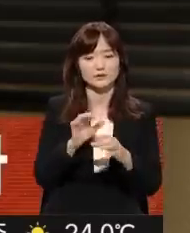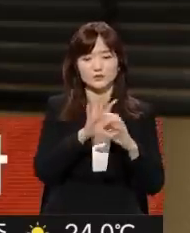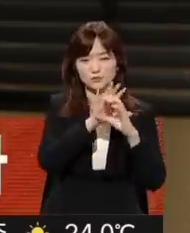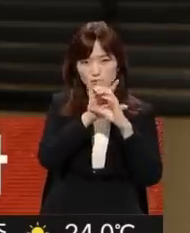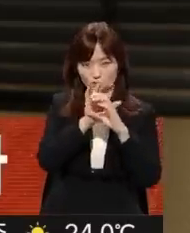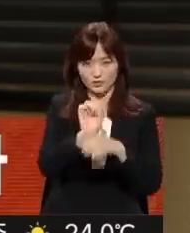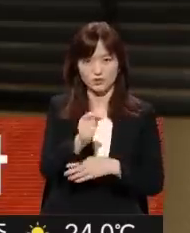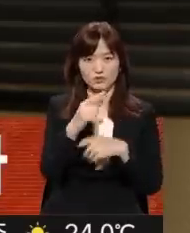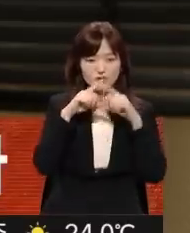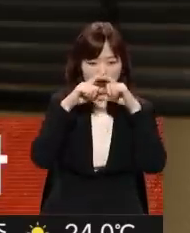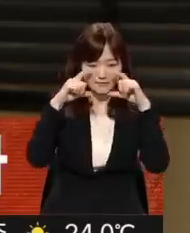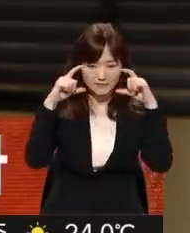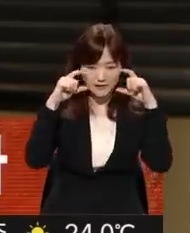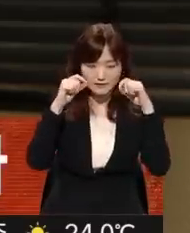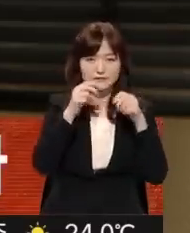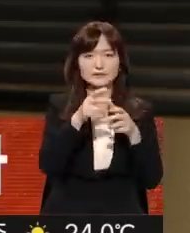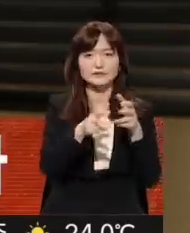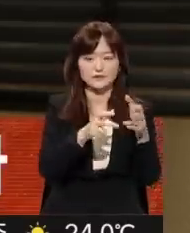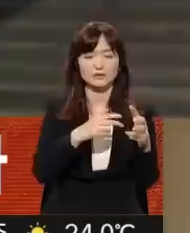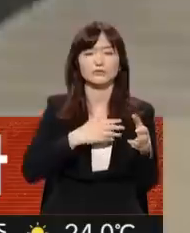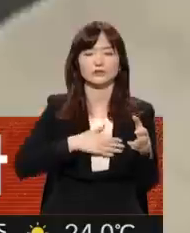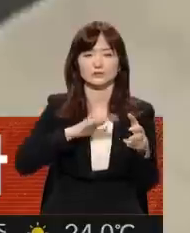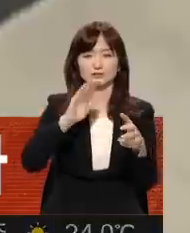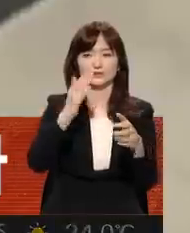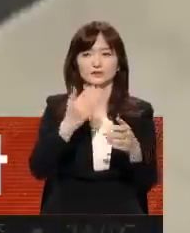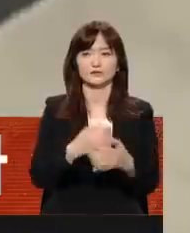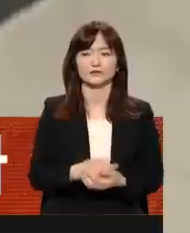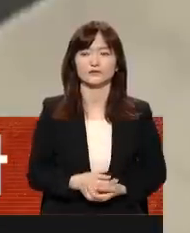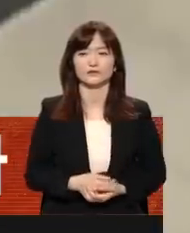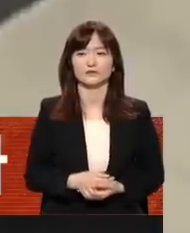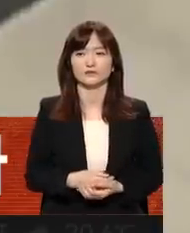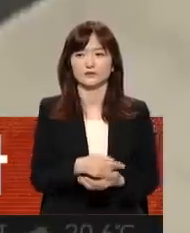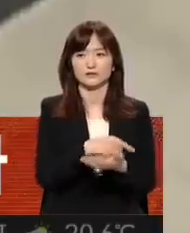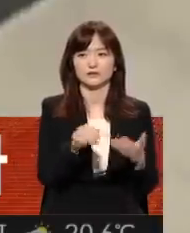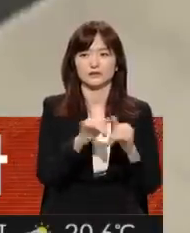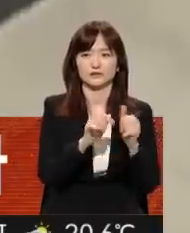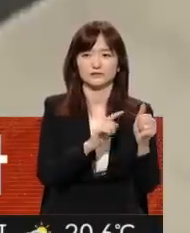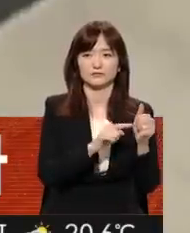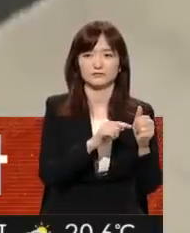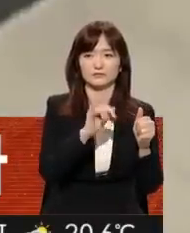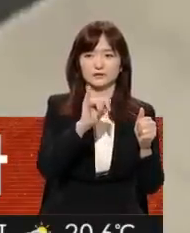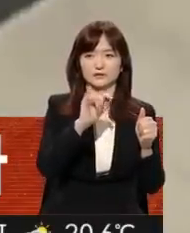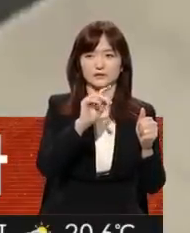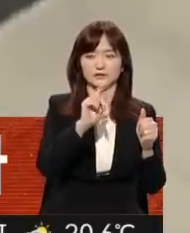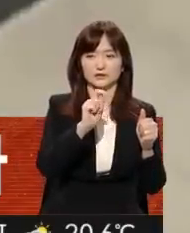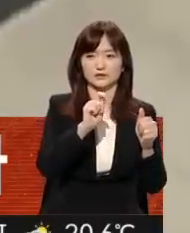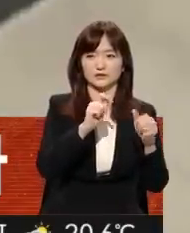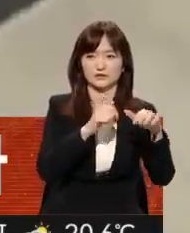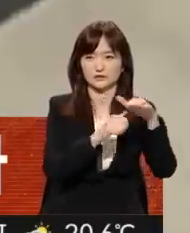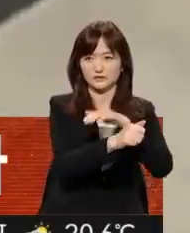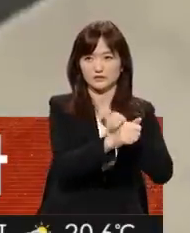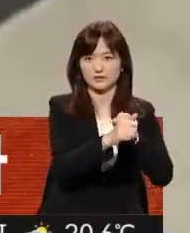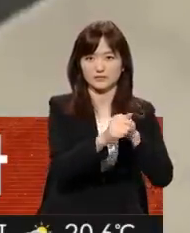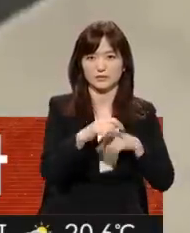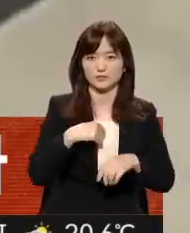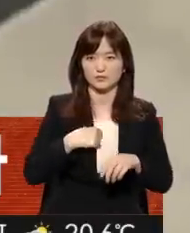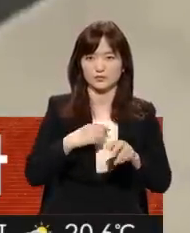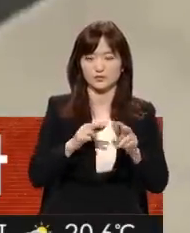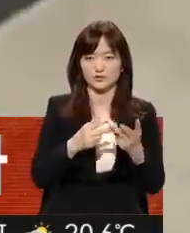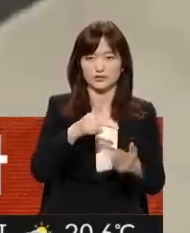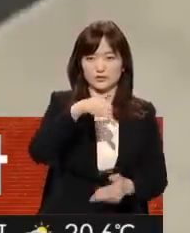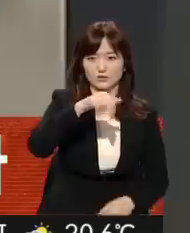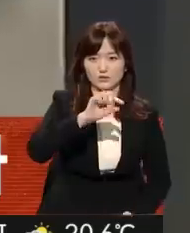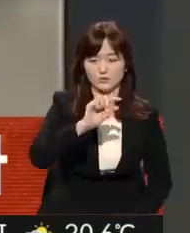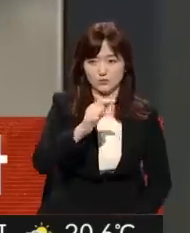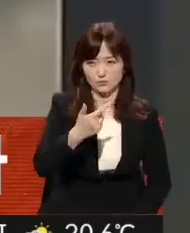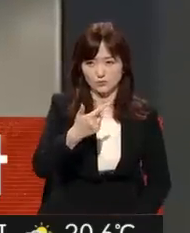됐는데 친구가 되면서 이때 이제 피해자인 IT 대표 같은 경우는 본인이 코인으로 가상화폐 같은 걸 돈을